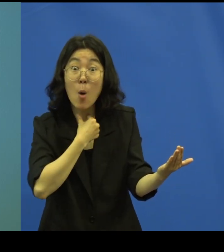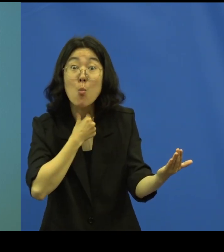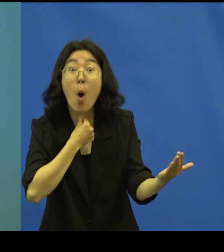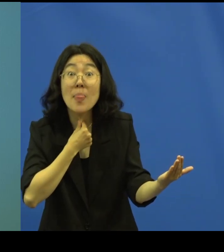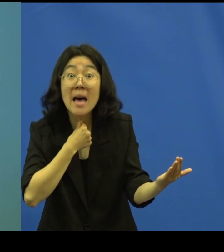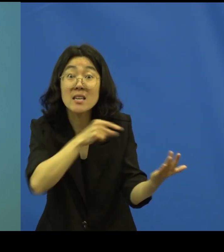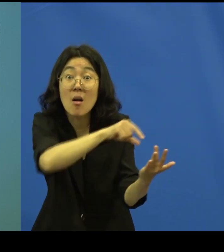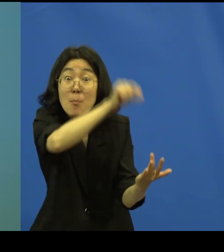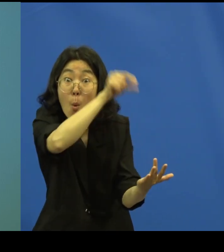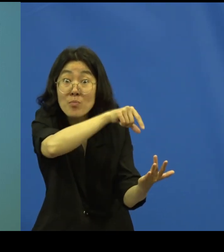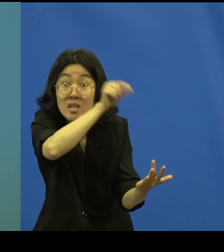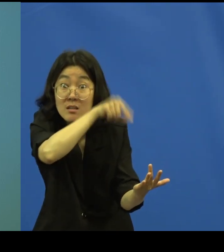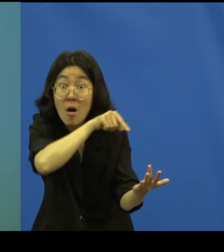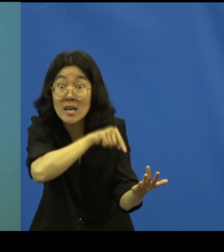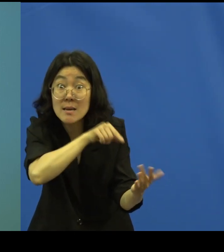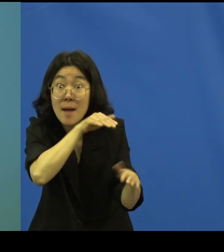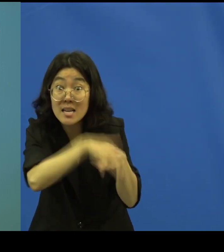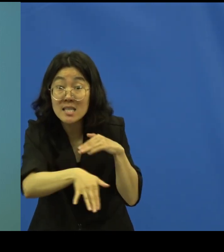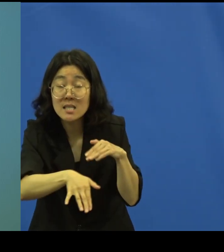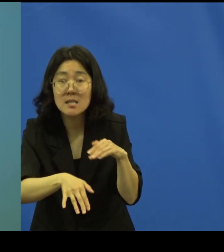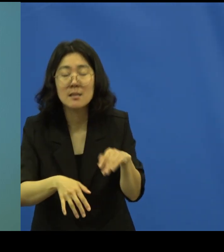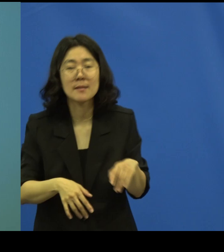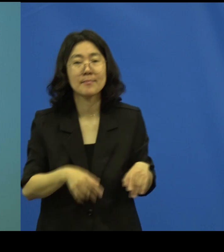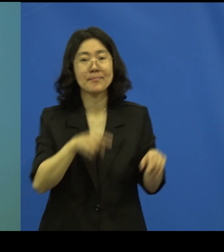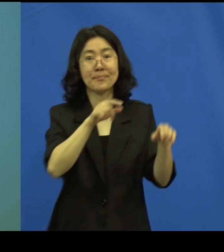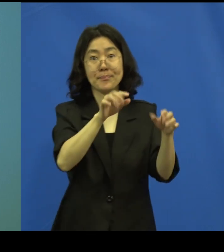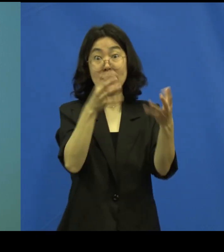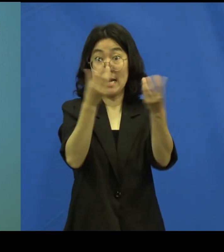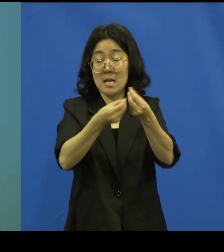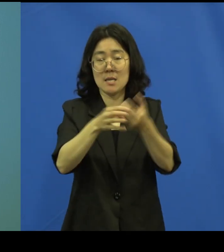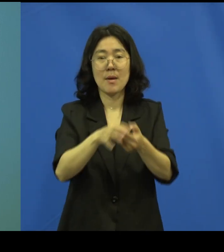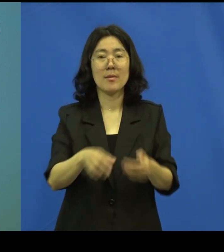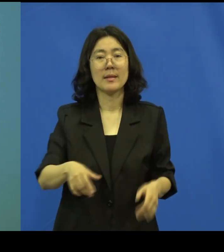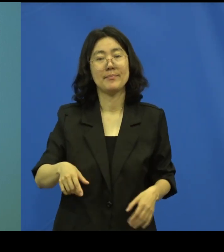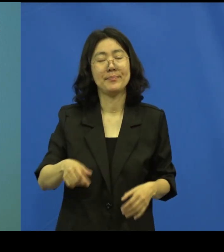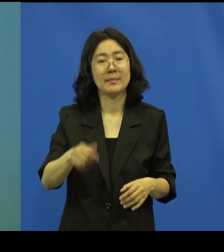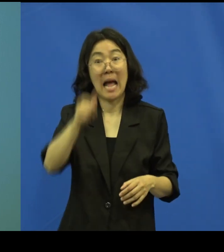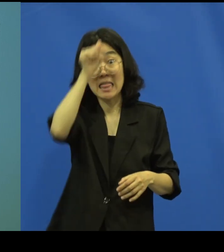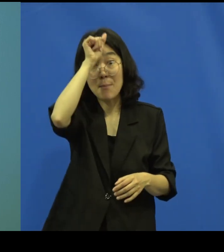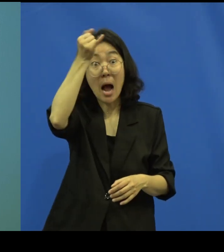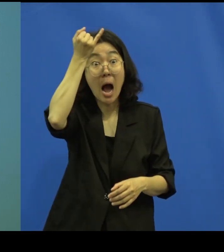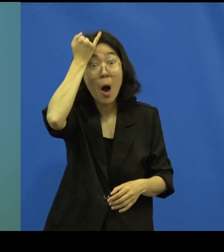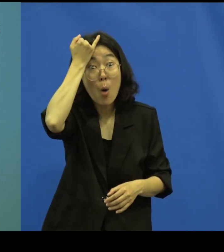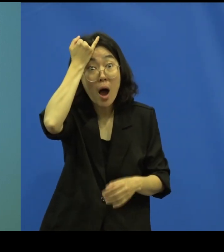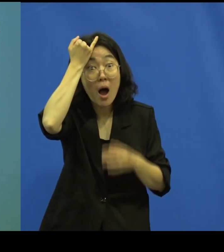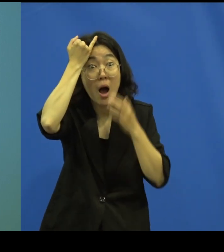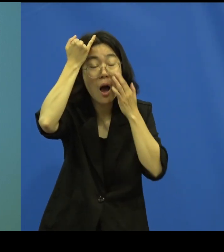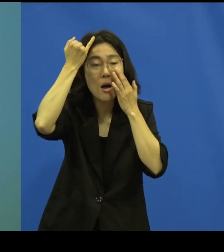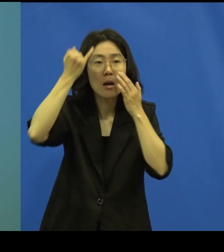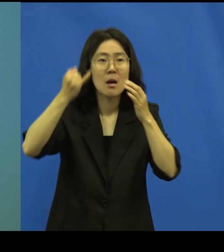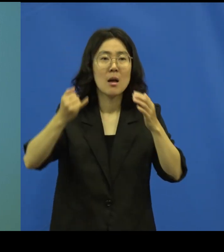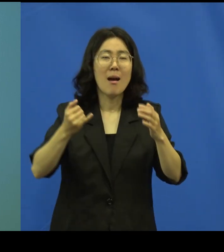그 에덴의 아름답고 풍성한 것을 보지 못하고